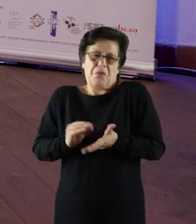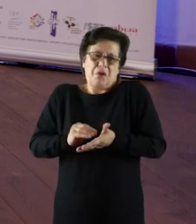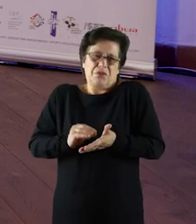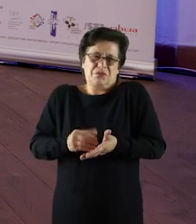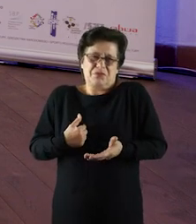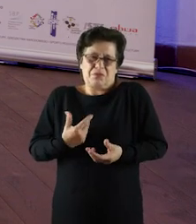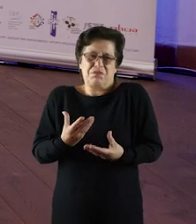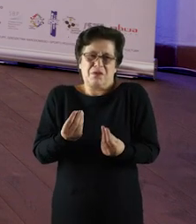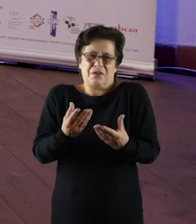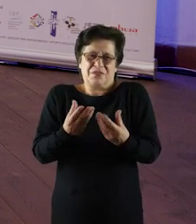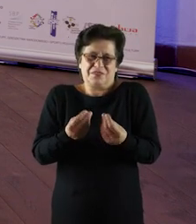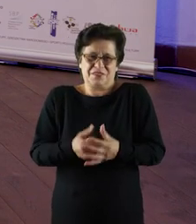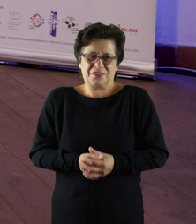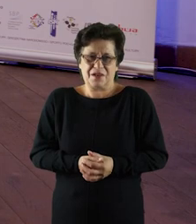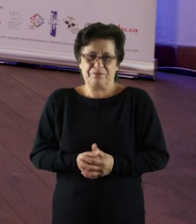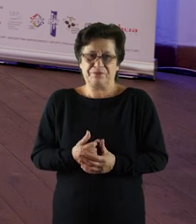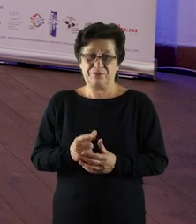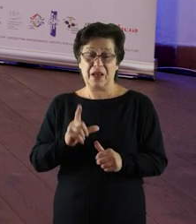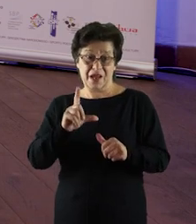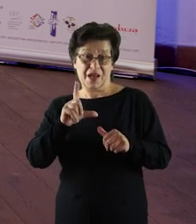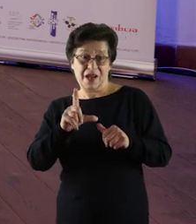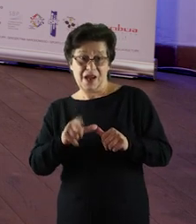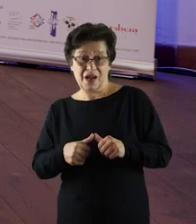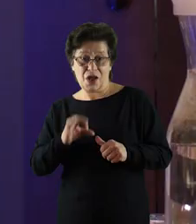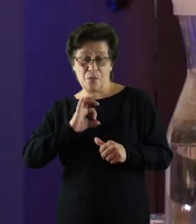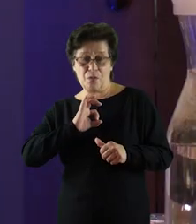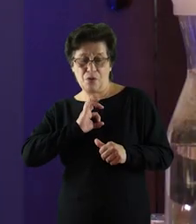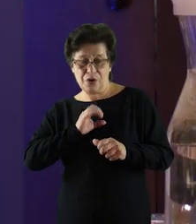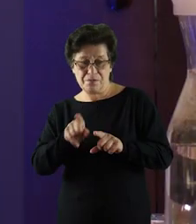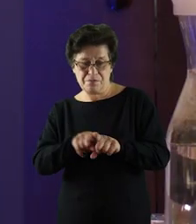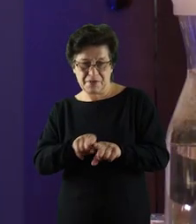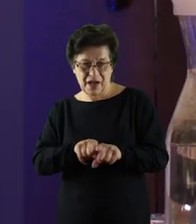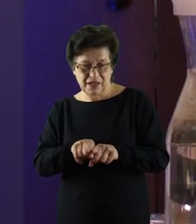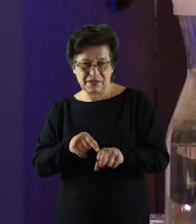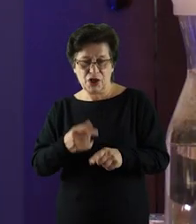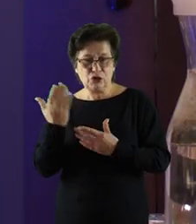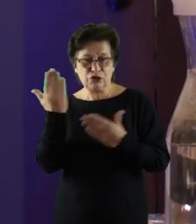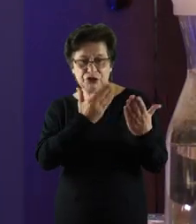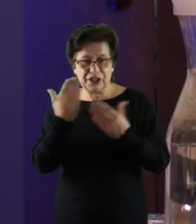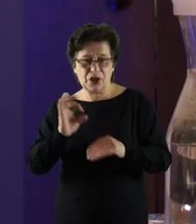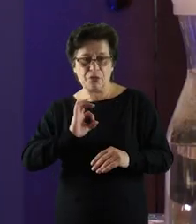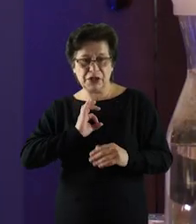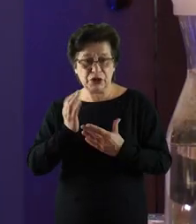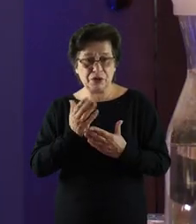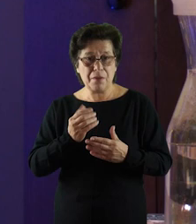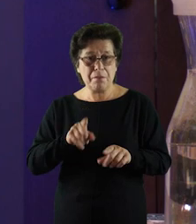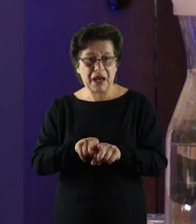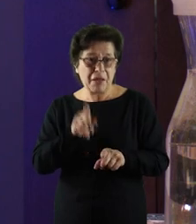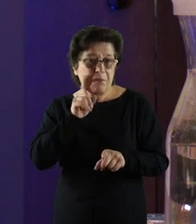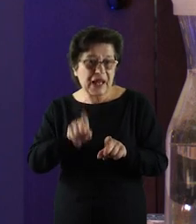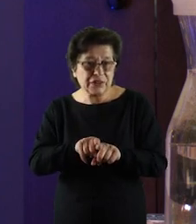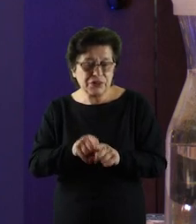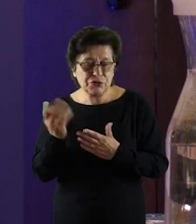któregoś dnia mój brat, widząc jak słucham Dzieci z Bullerbyn, które on mi czytał, zamknął książkę i powiedział,